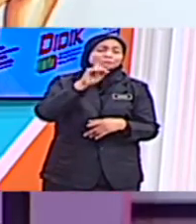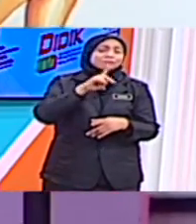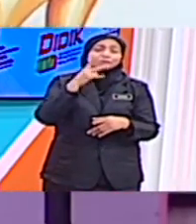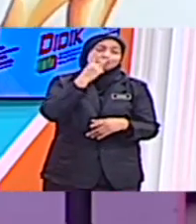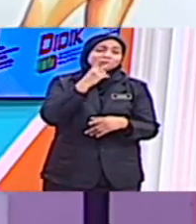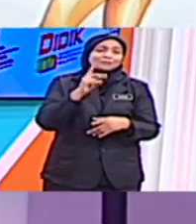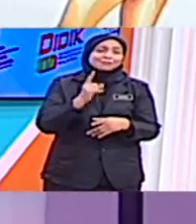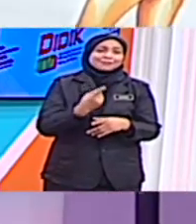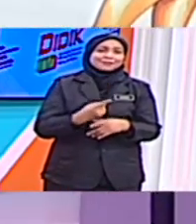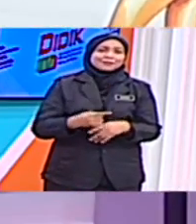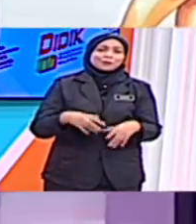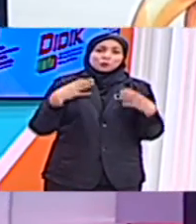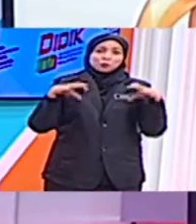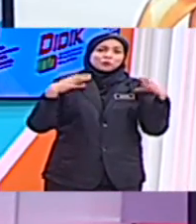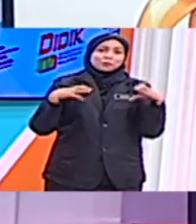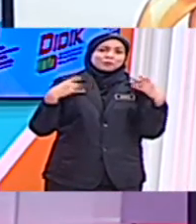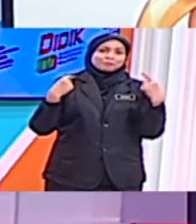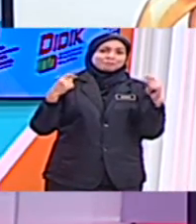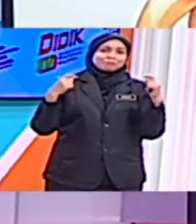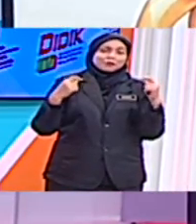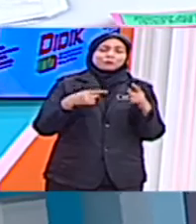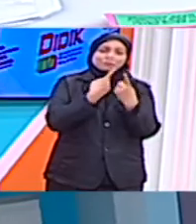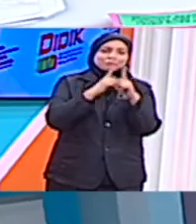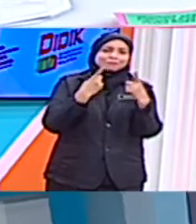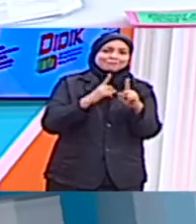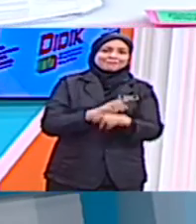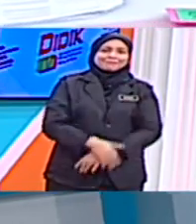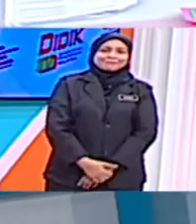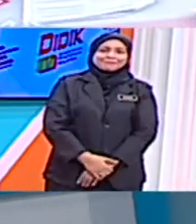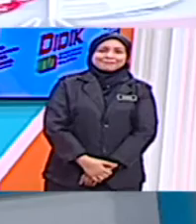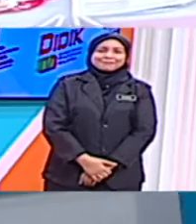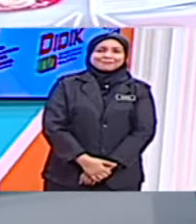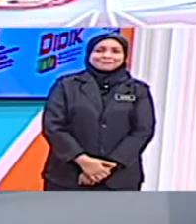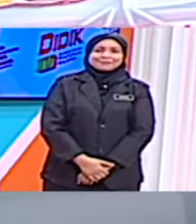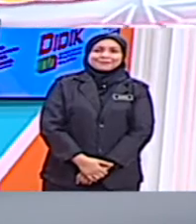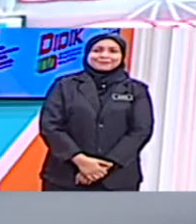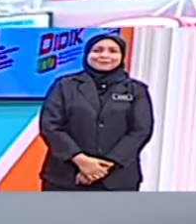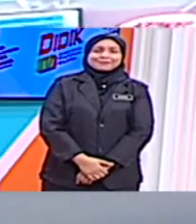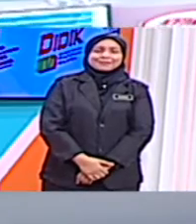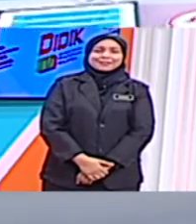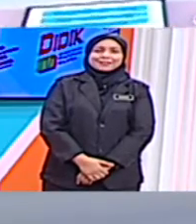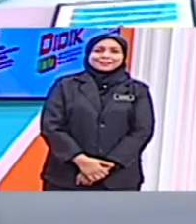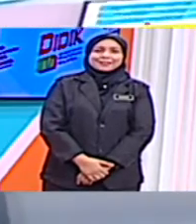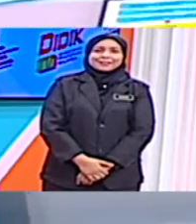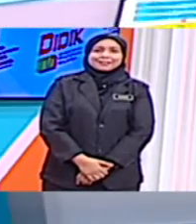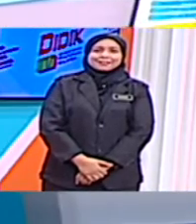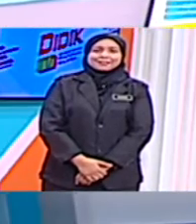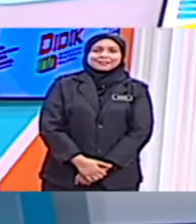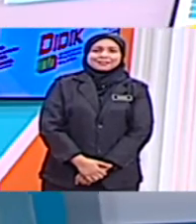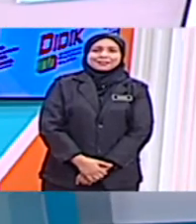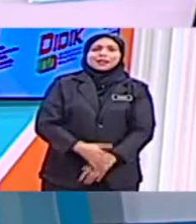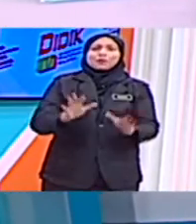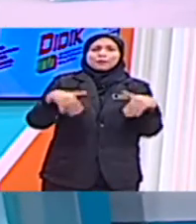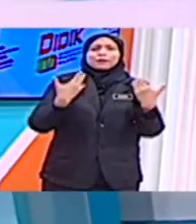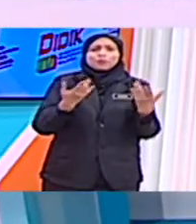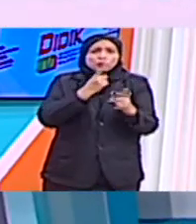Bolehlah tu. Saya tirulah. Kalau dalam peperiksaan saya tak meniru ya. Okey, cikgu, sejauh mana ketepatan